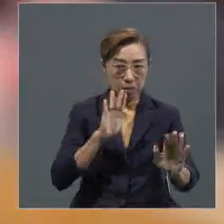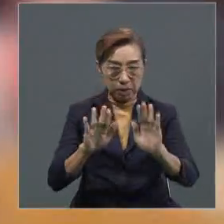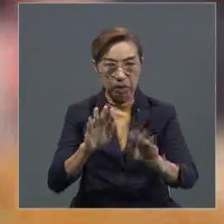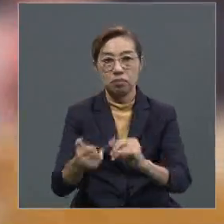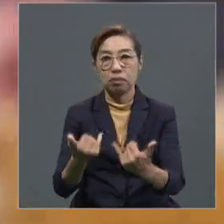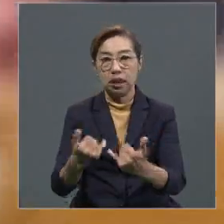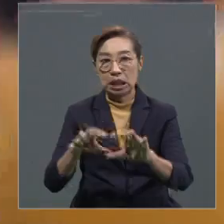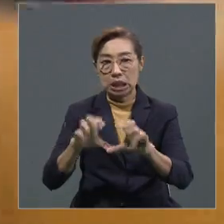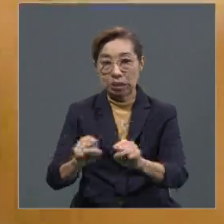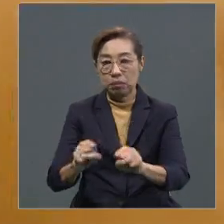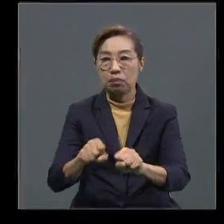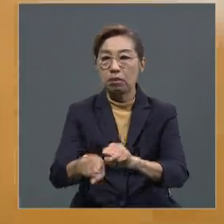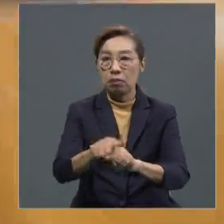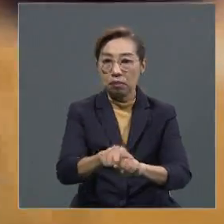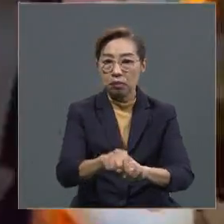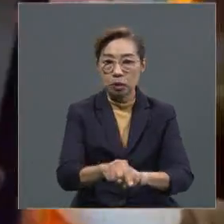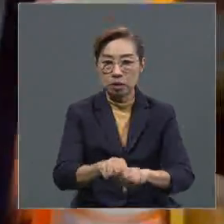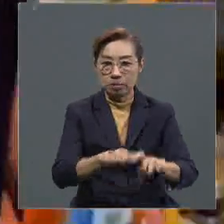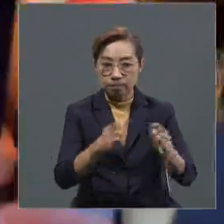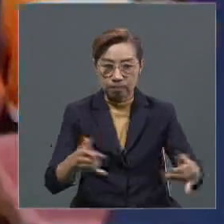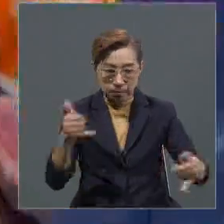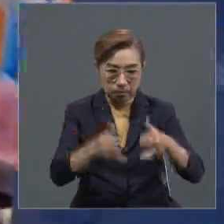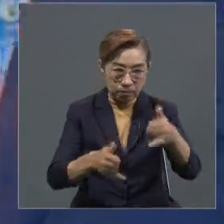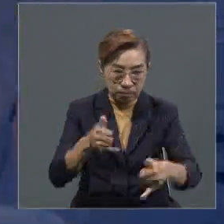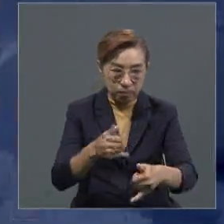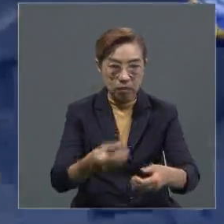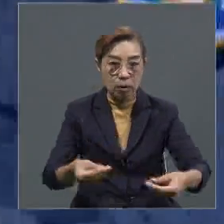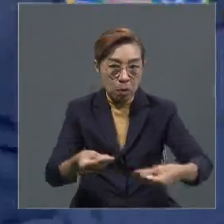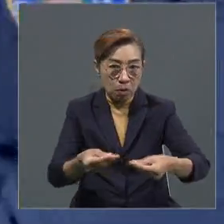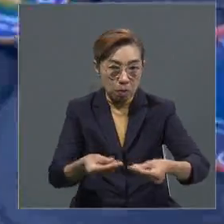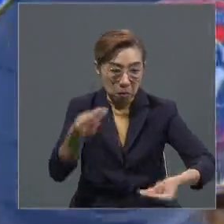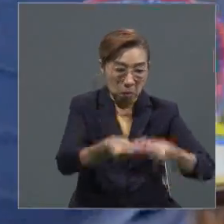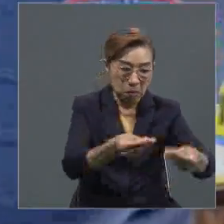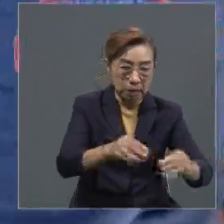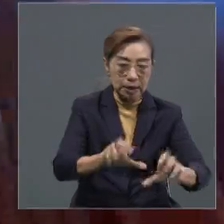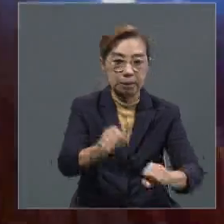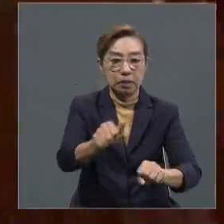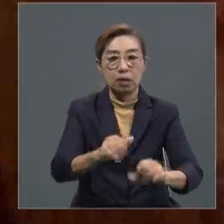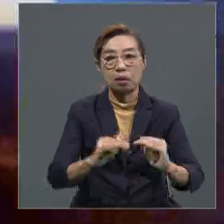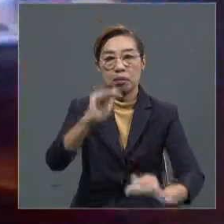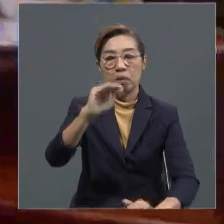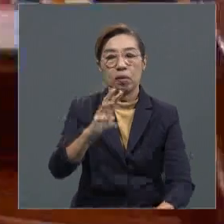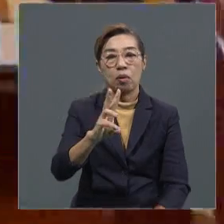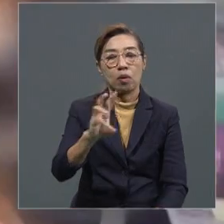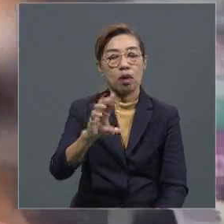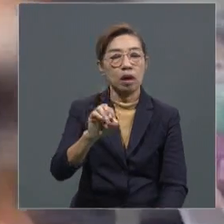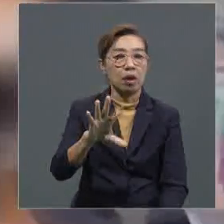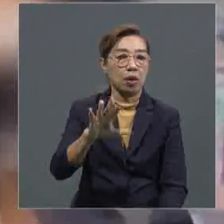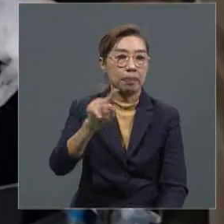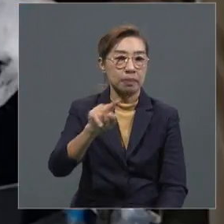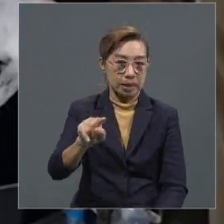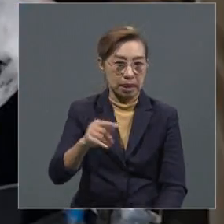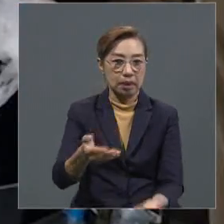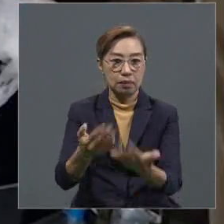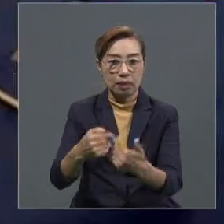ออนไซต์เพิ่มขึ้นจากฟุตบอลยูโรเมื่อปี 2020คิดเป็นถึง 66559 3%ครับส่วนเงินสดของ